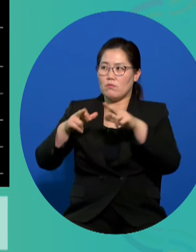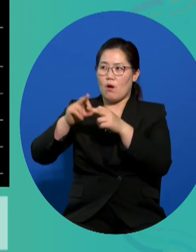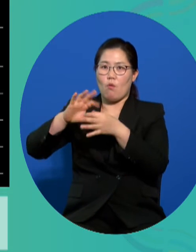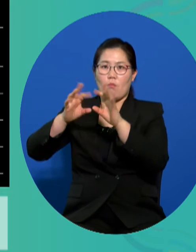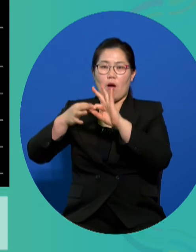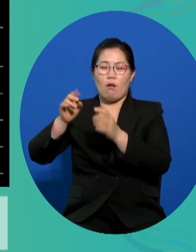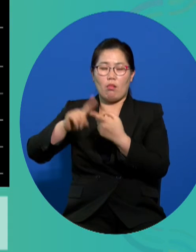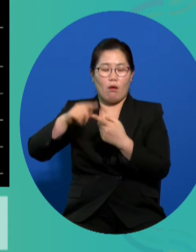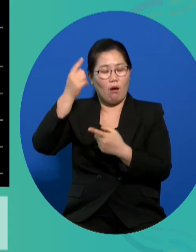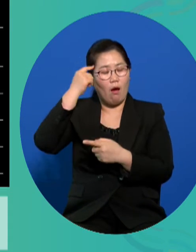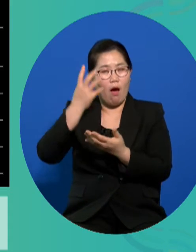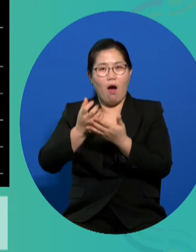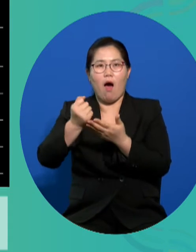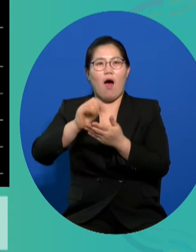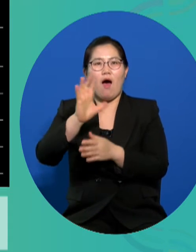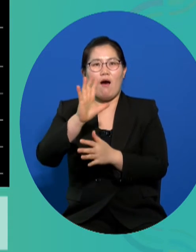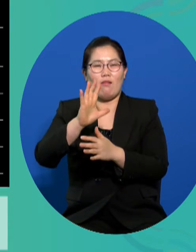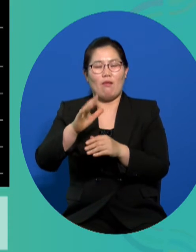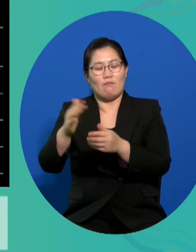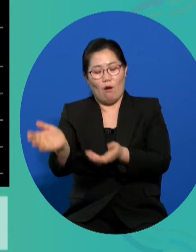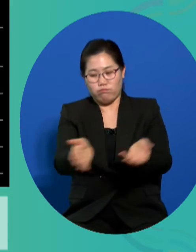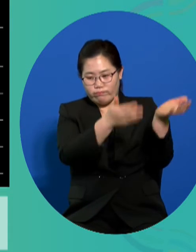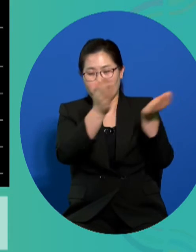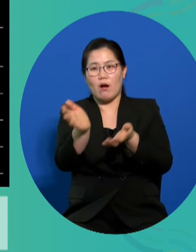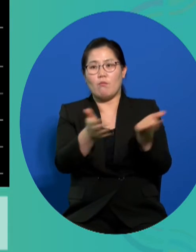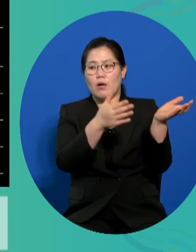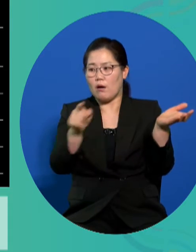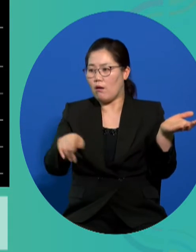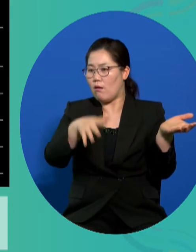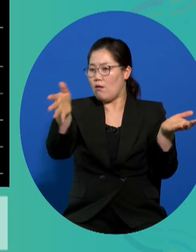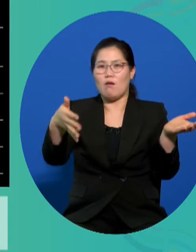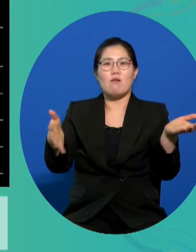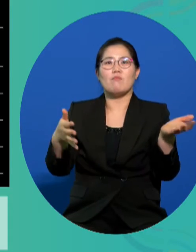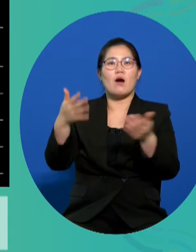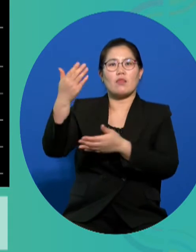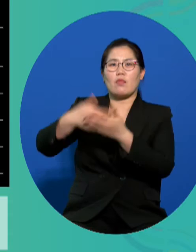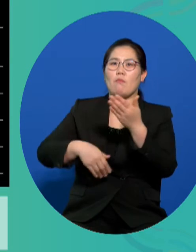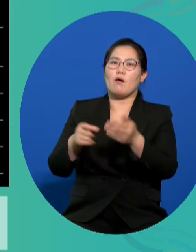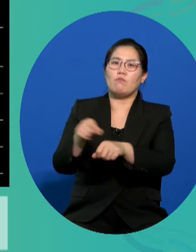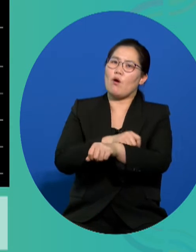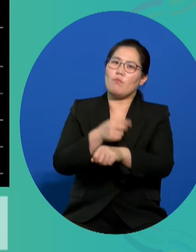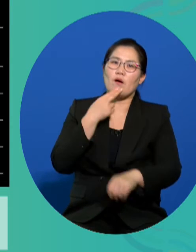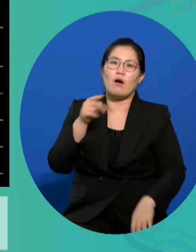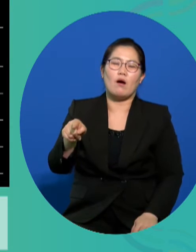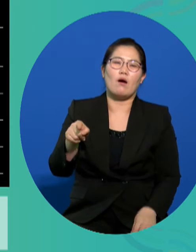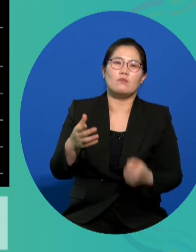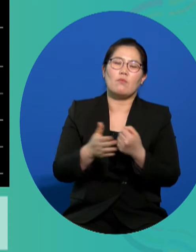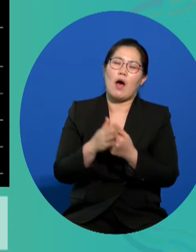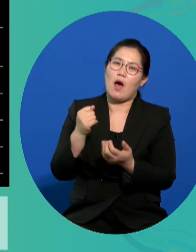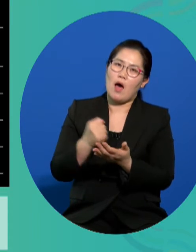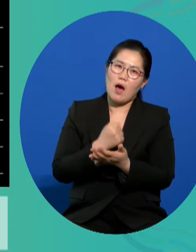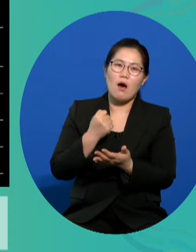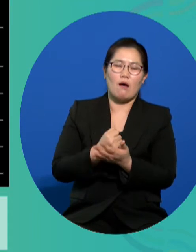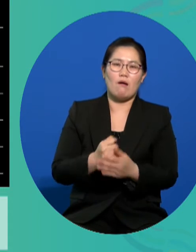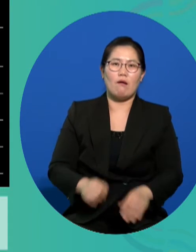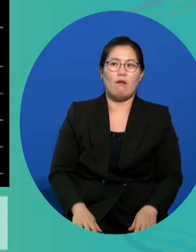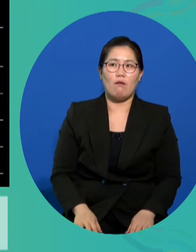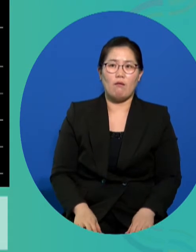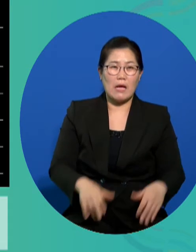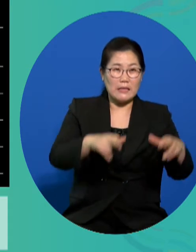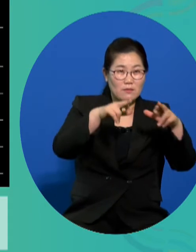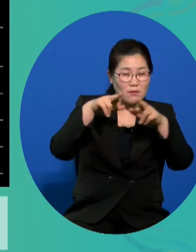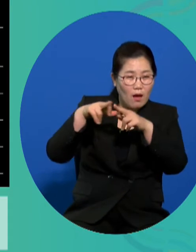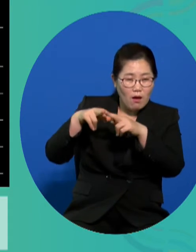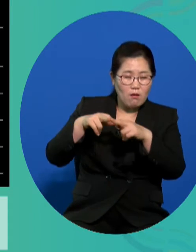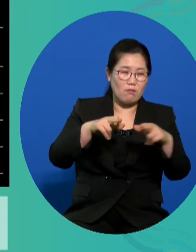쪽은 조금 더 사이드로 조금 밀려 있지 않나 하는 생각도 들고요. 그런 측면에서 장애인이나 비장애인이